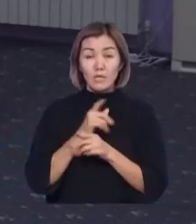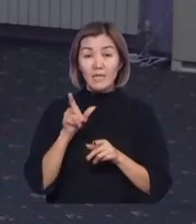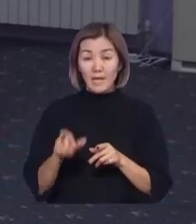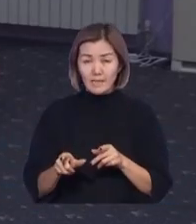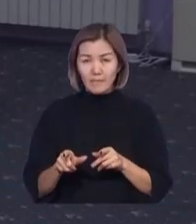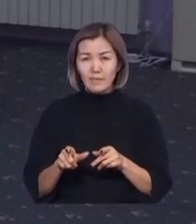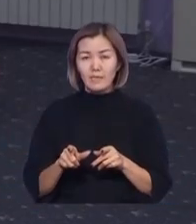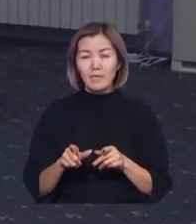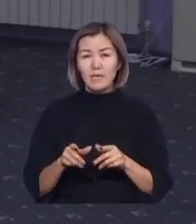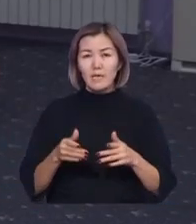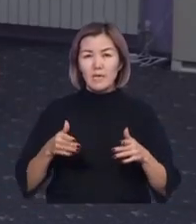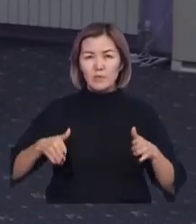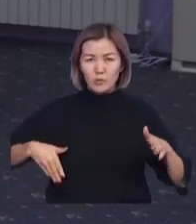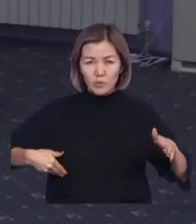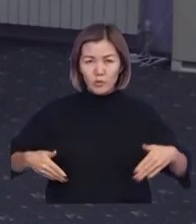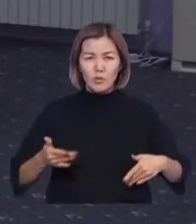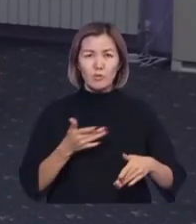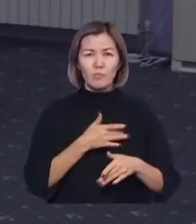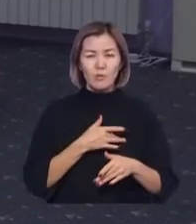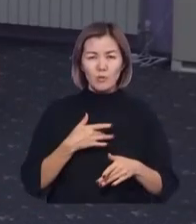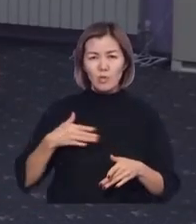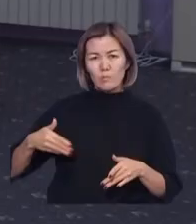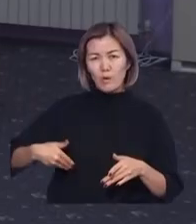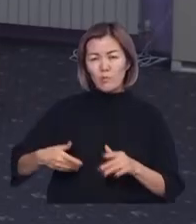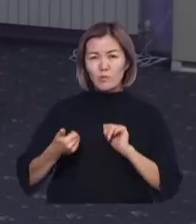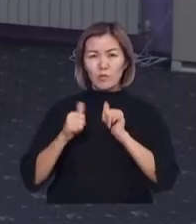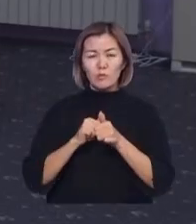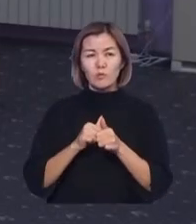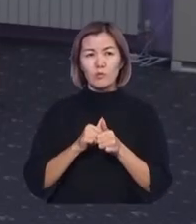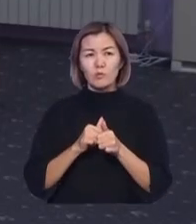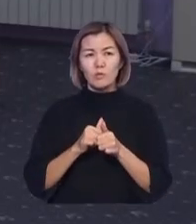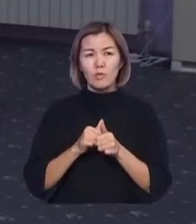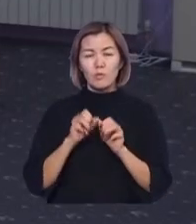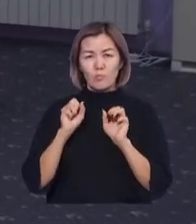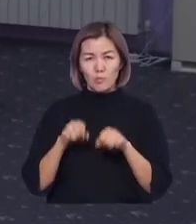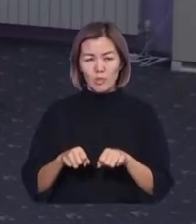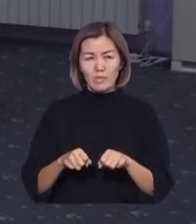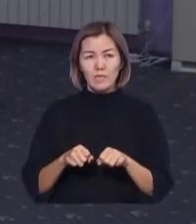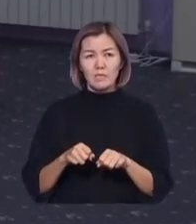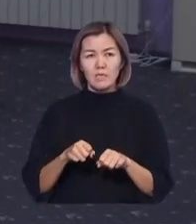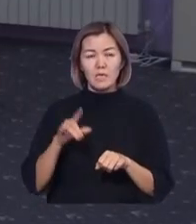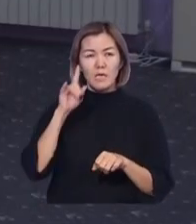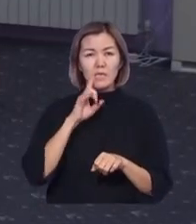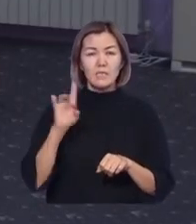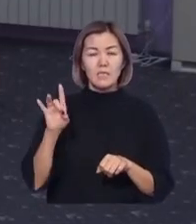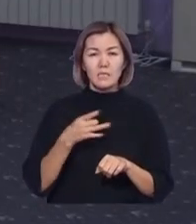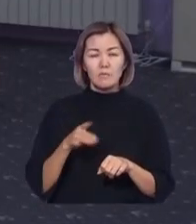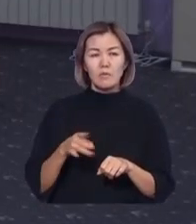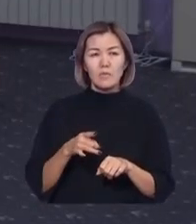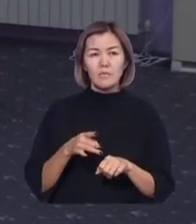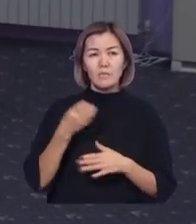донорды дамыту үшін бұл жөнінде жақын арада біз Астана қаласына республикациялық координационный центрге